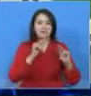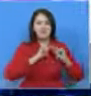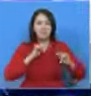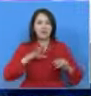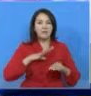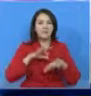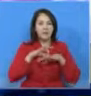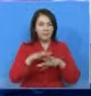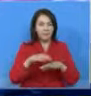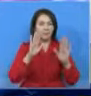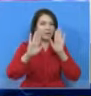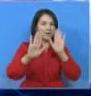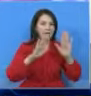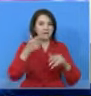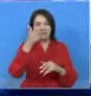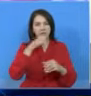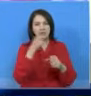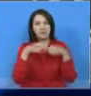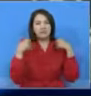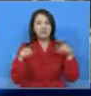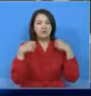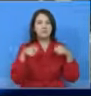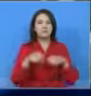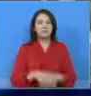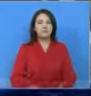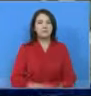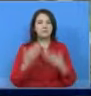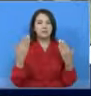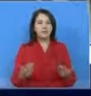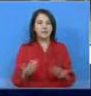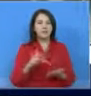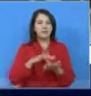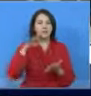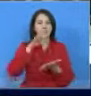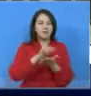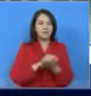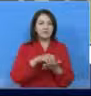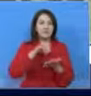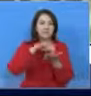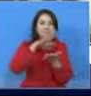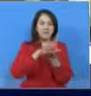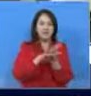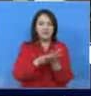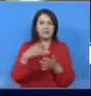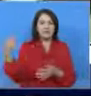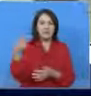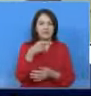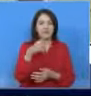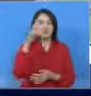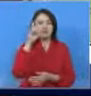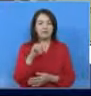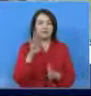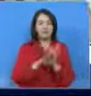была организована выставка своих изделий. На сегодняшний день в центре занятости зарегистрировано